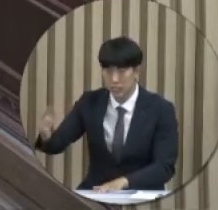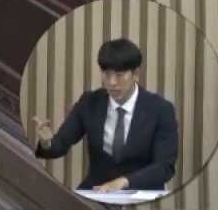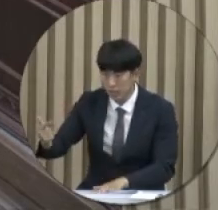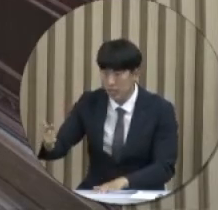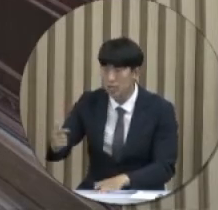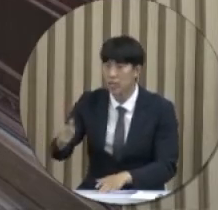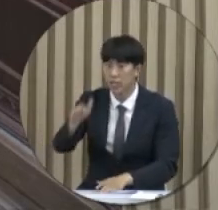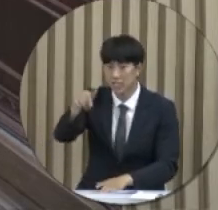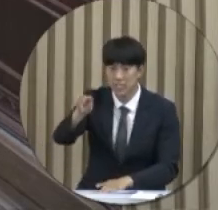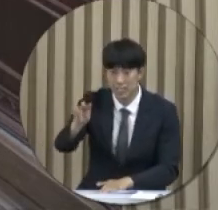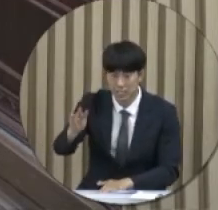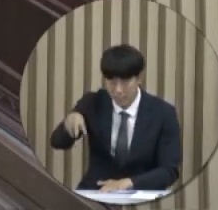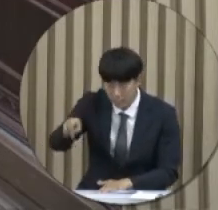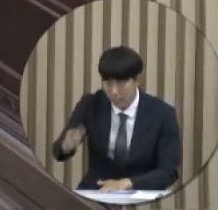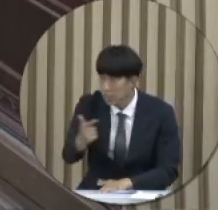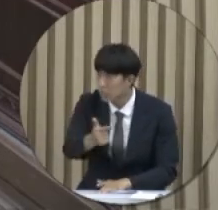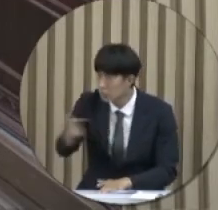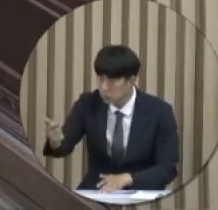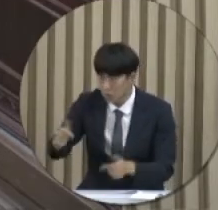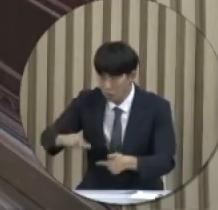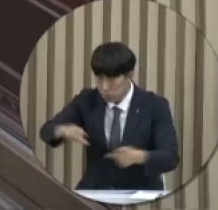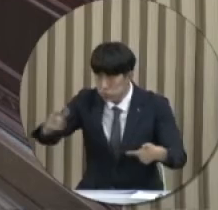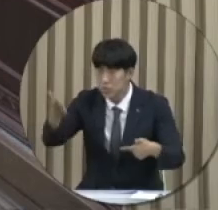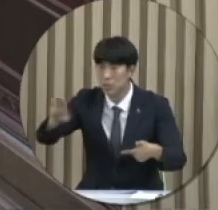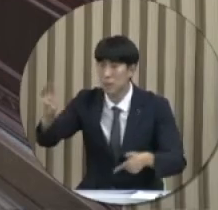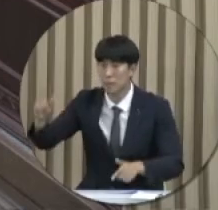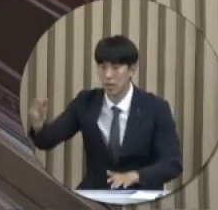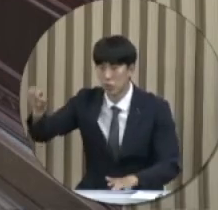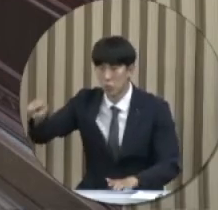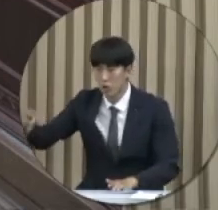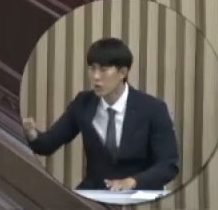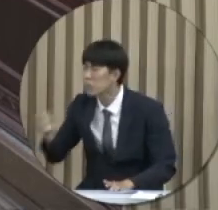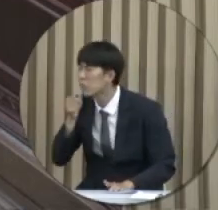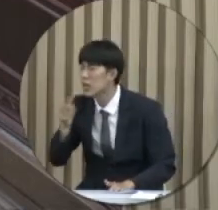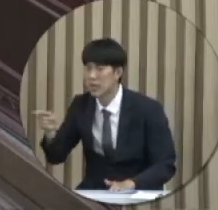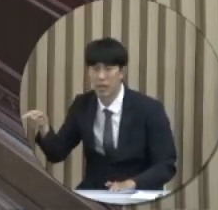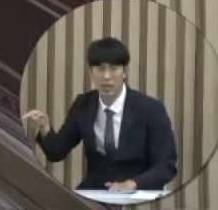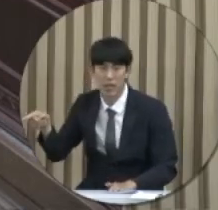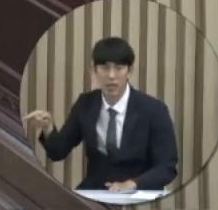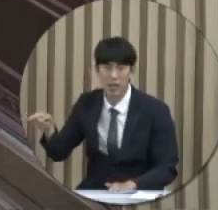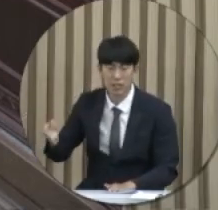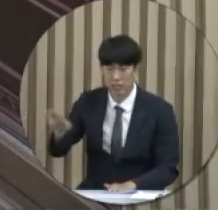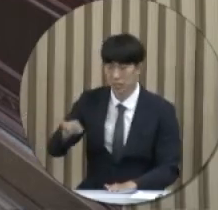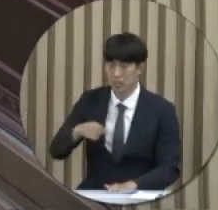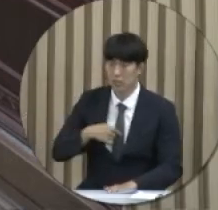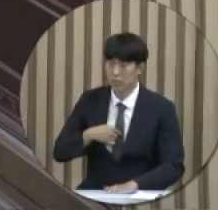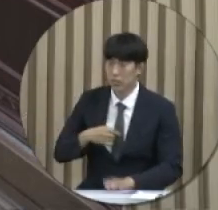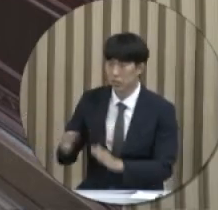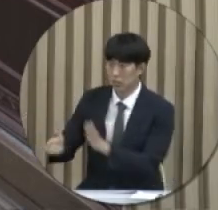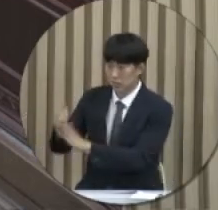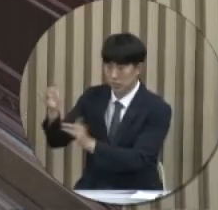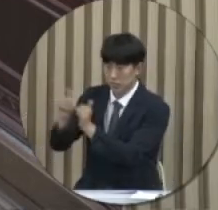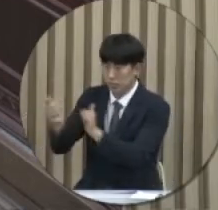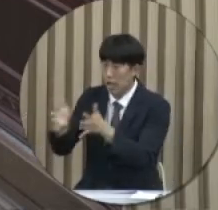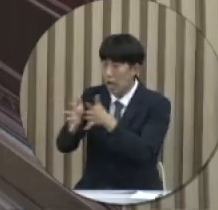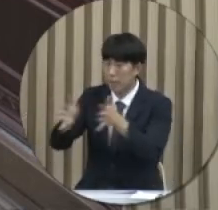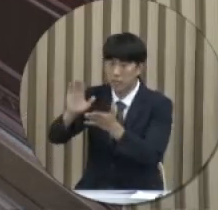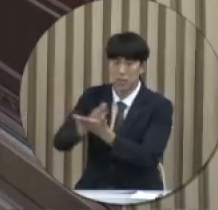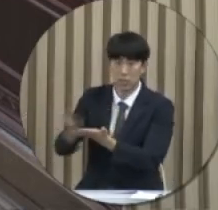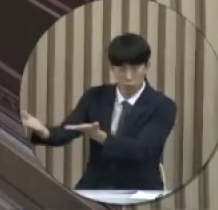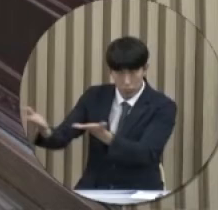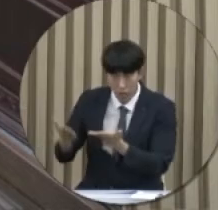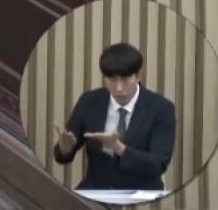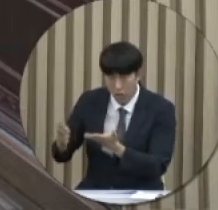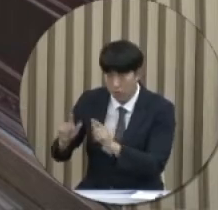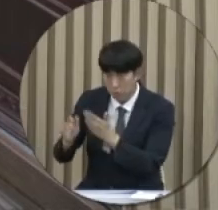컸습니다. 근데 제가 시장이 되고 제일 먼저 부딪힌 게 뭐냐면 주민들이 아파트를 분양받거나